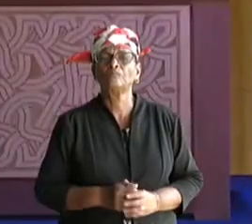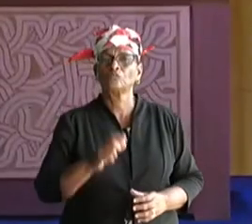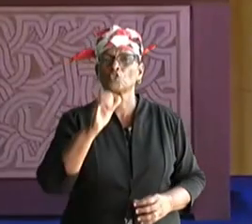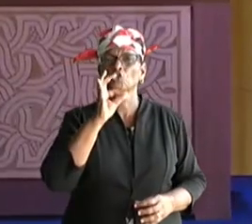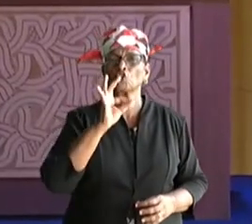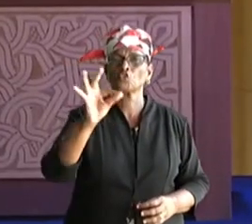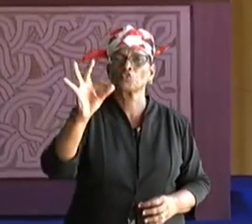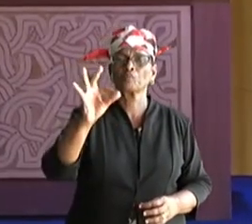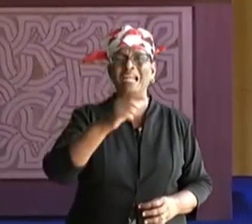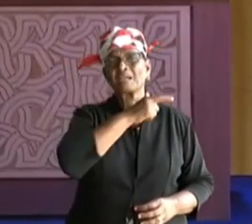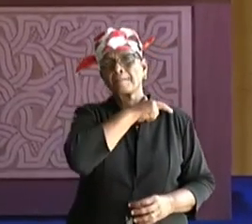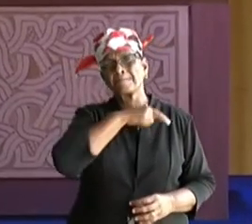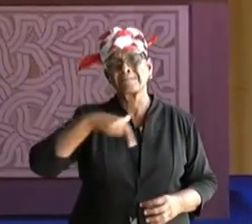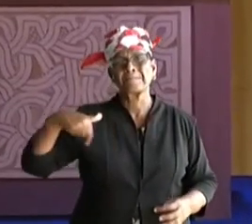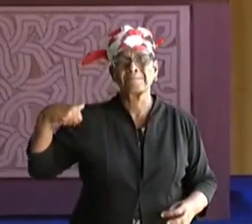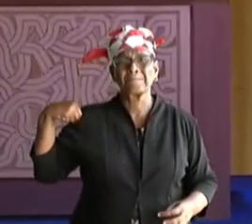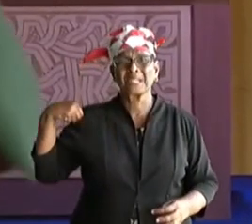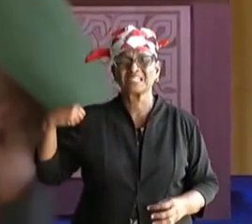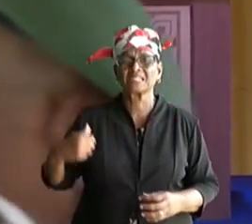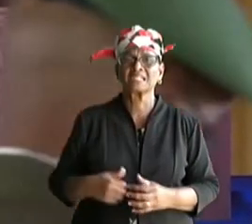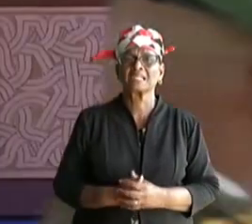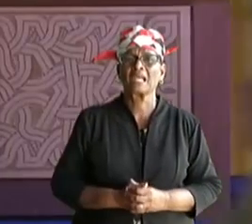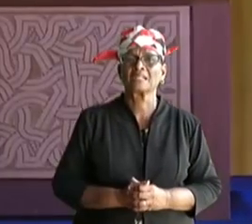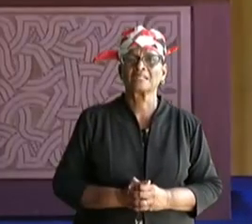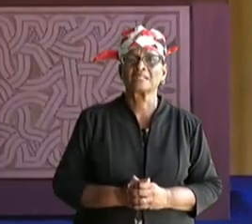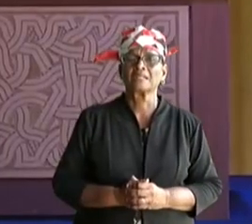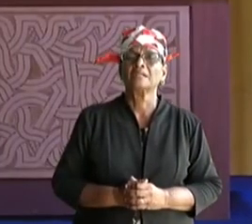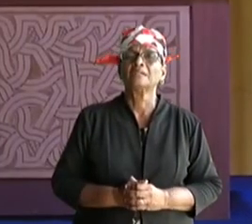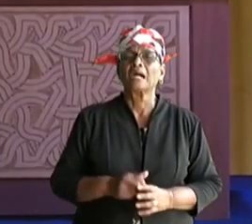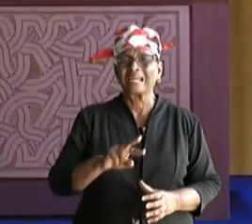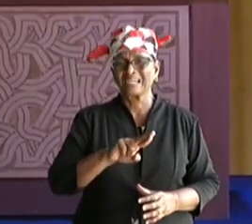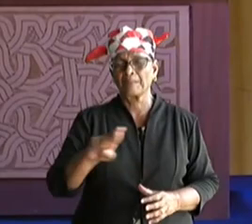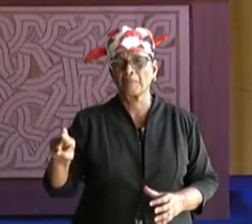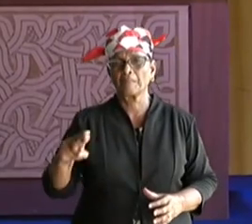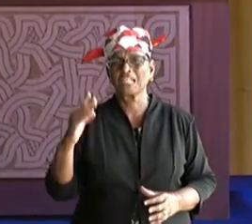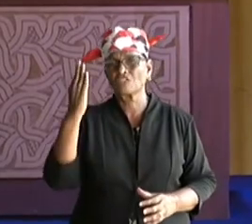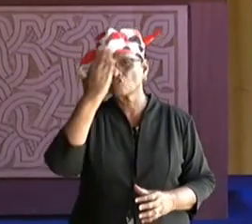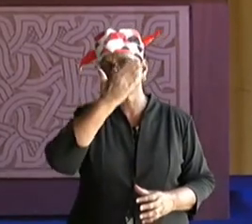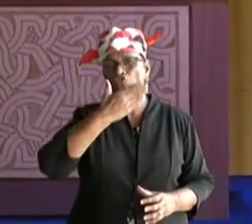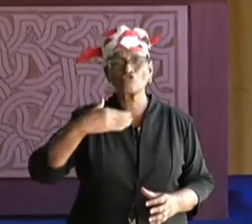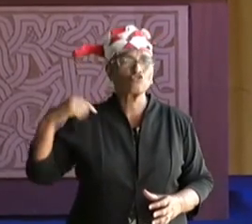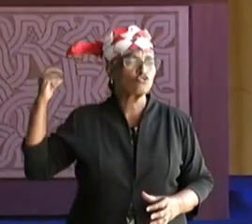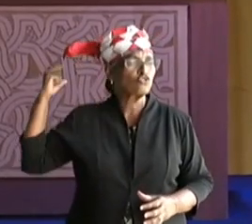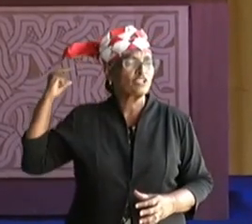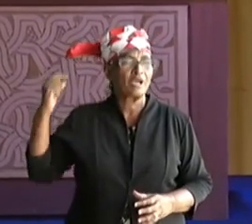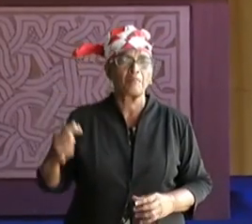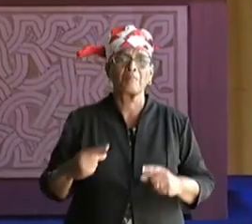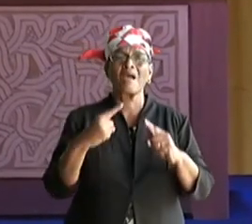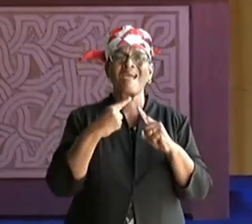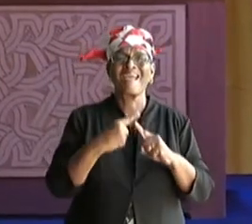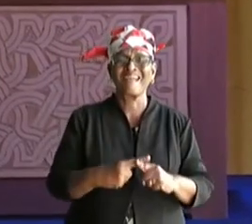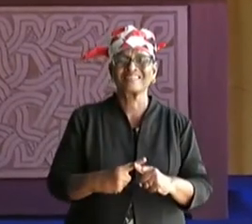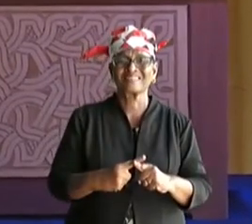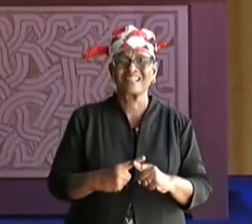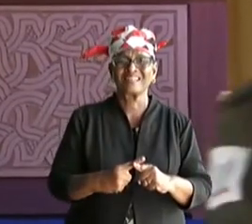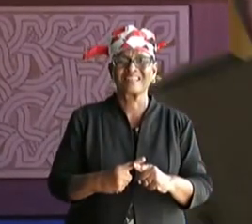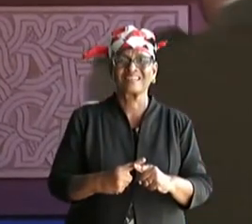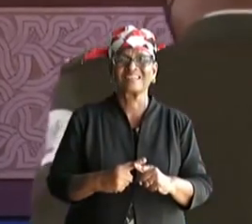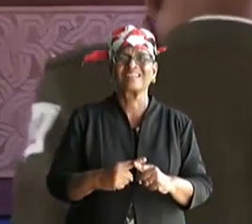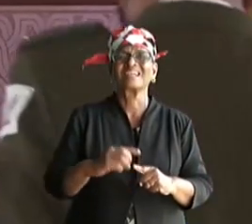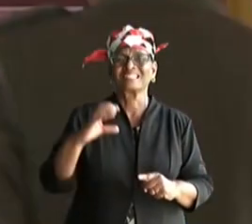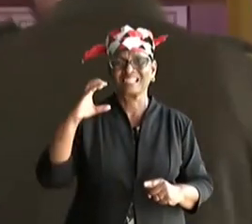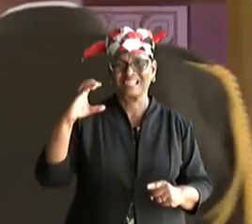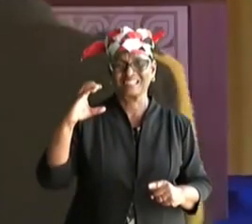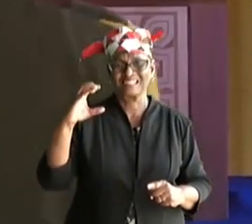Toespraak van de president van de Republiek Suriname, Zijne Excellentie Chandrika